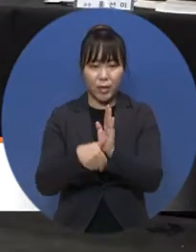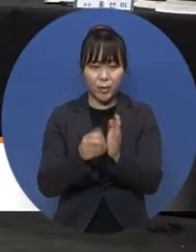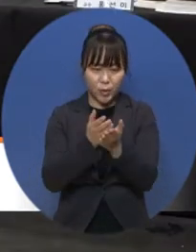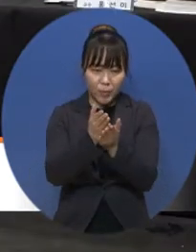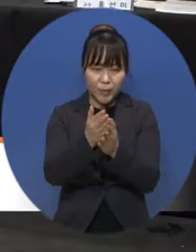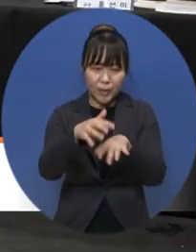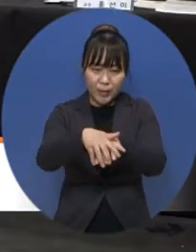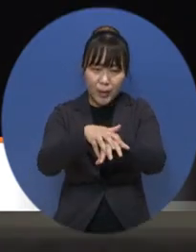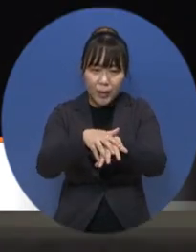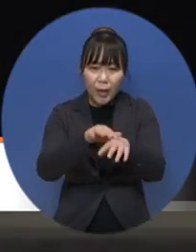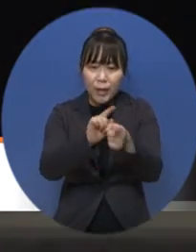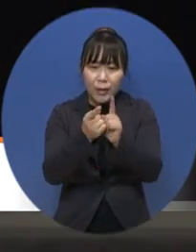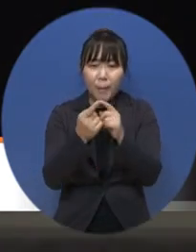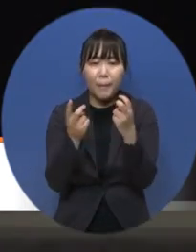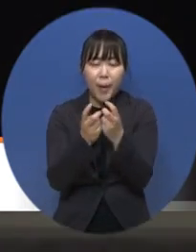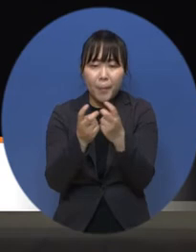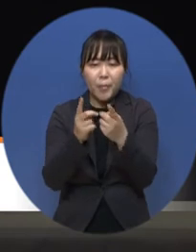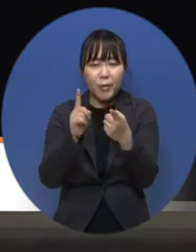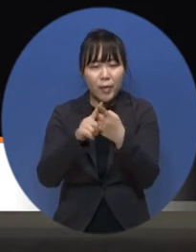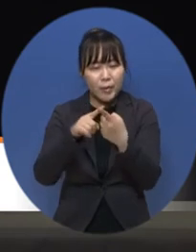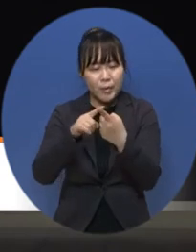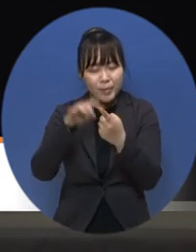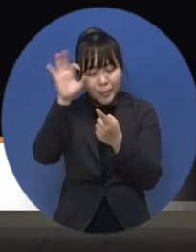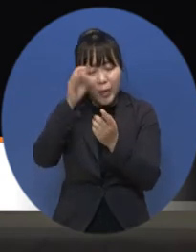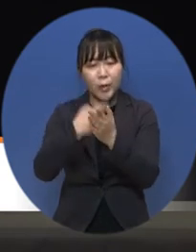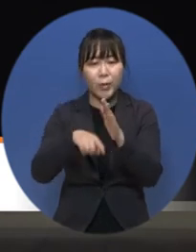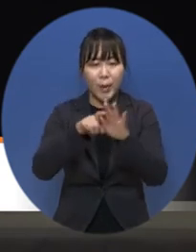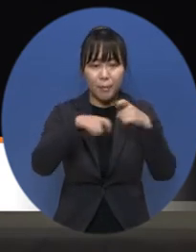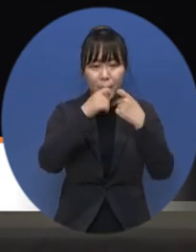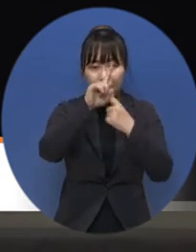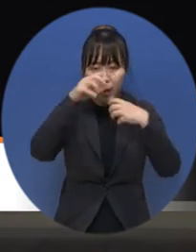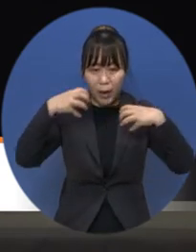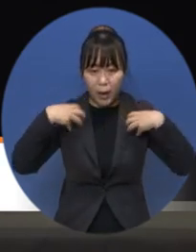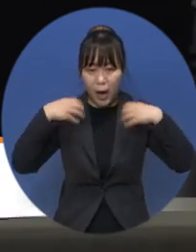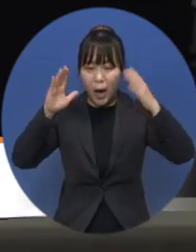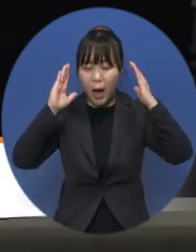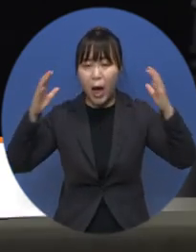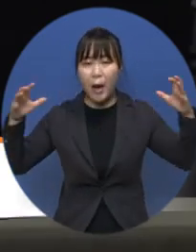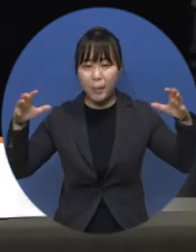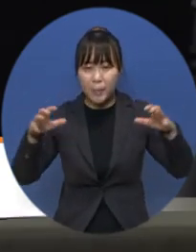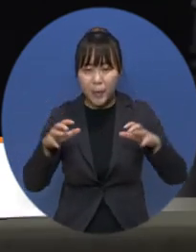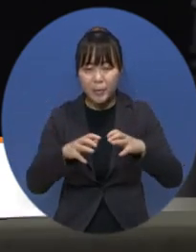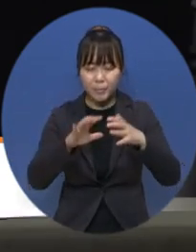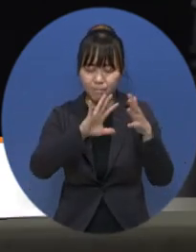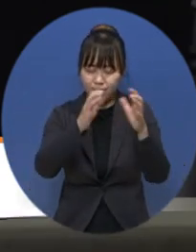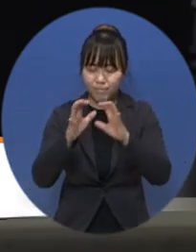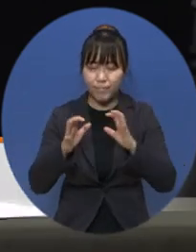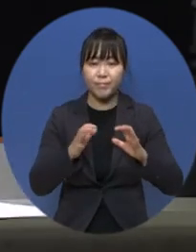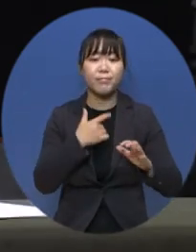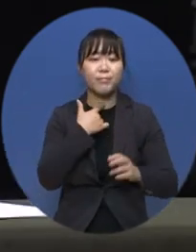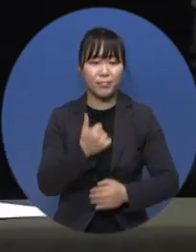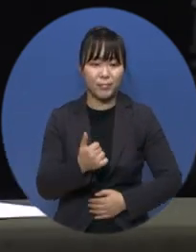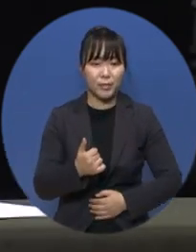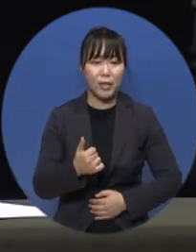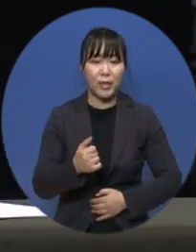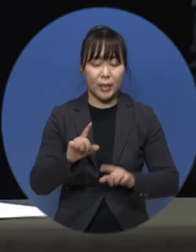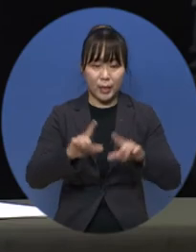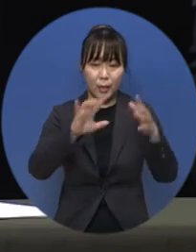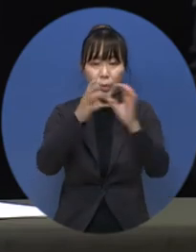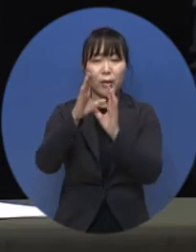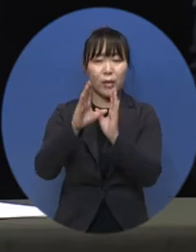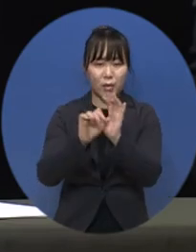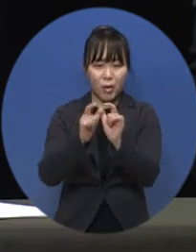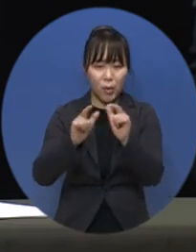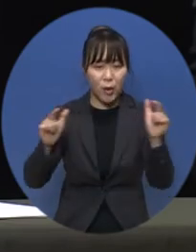전문적이고 체계적인 대응 방안을 모색하기 위해 민관, 학이 한자리에 모여 머리를 맞댔으며 이날 토론에서